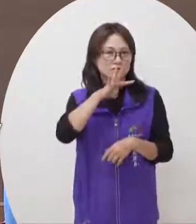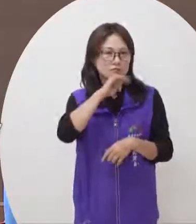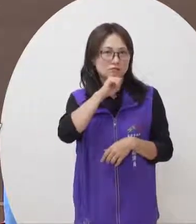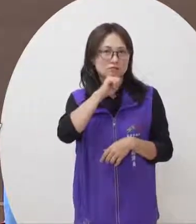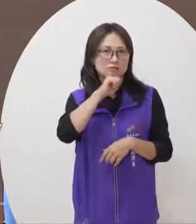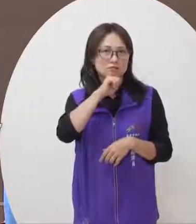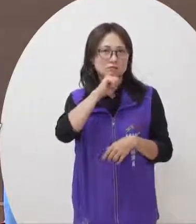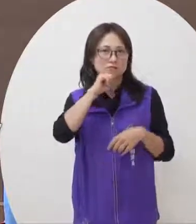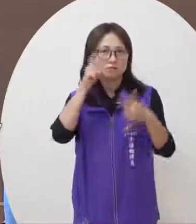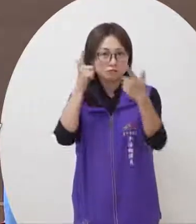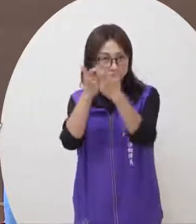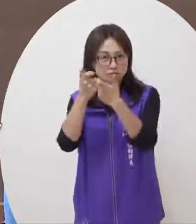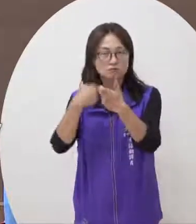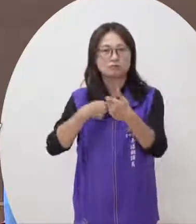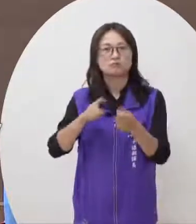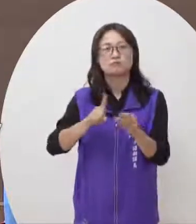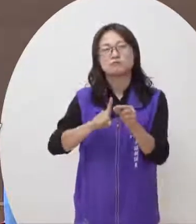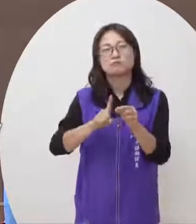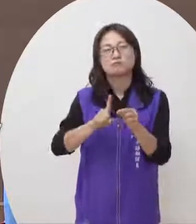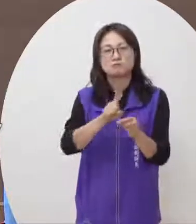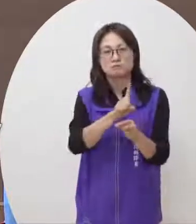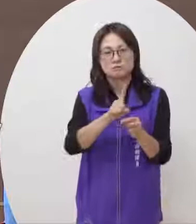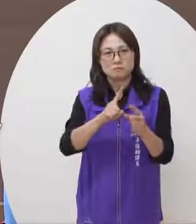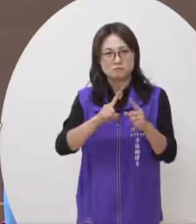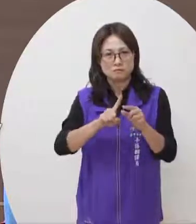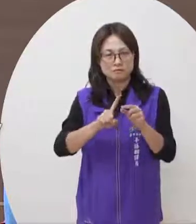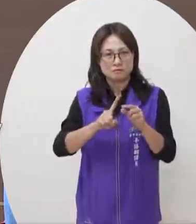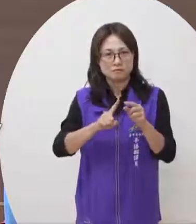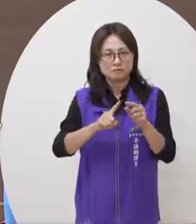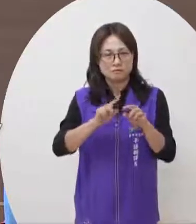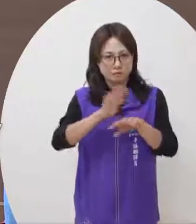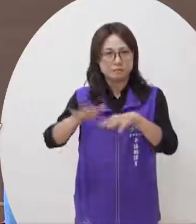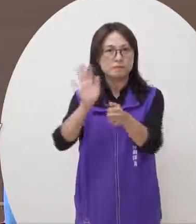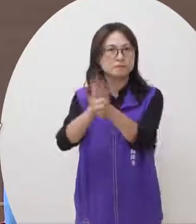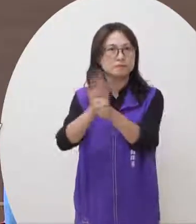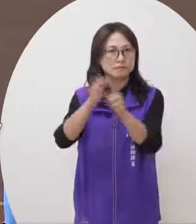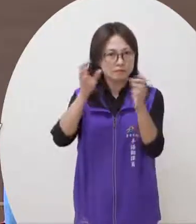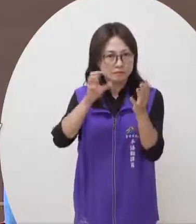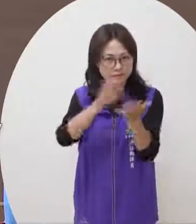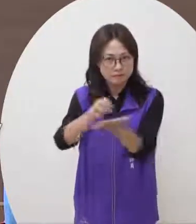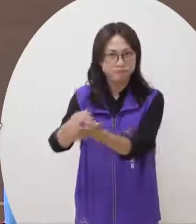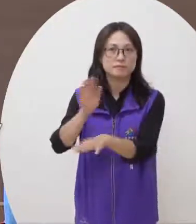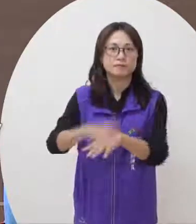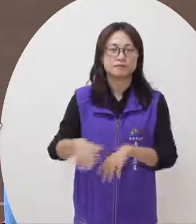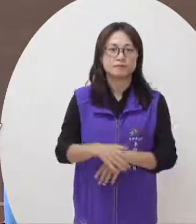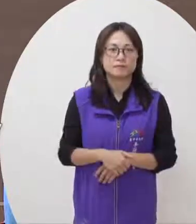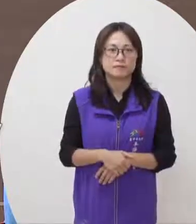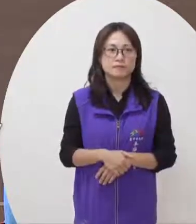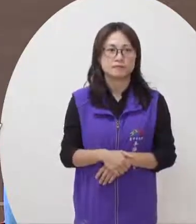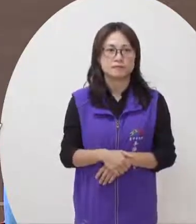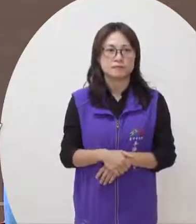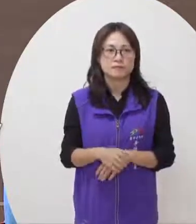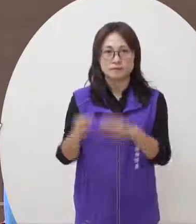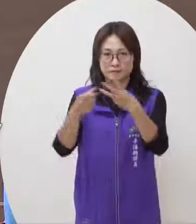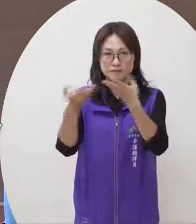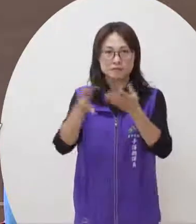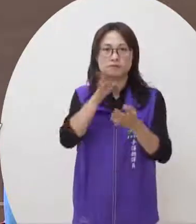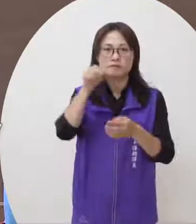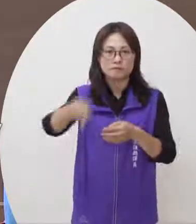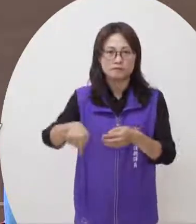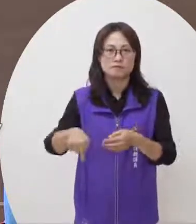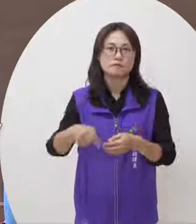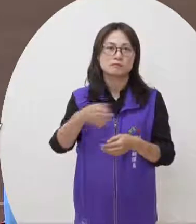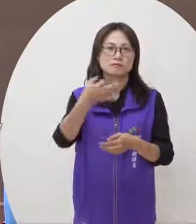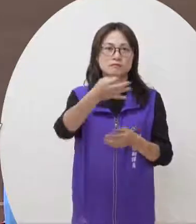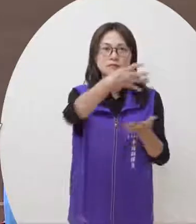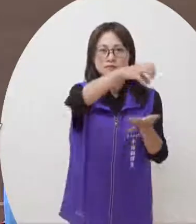办理哈。那所以各里会有很多的长者符合，大概有80%左右。这是第三件事情，不用拿现金，我